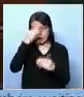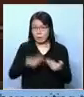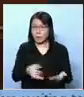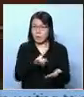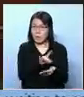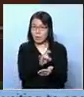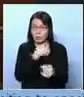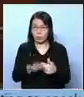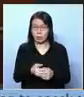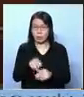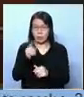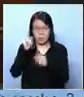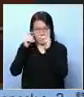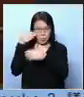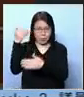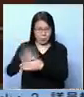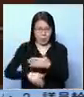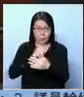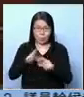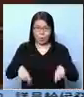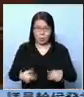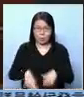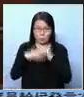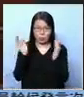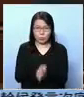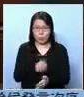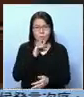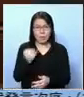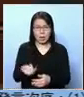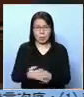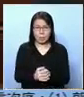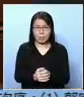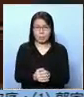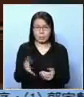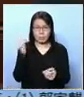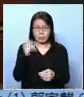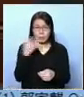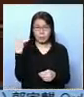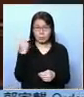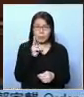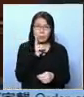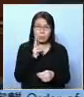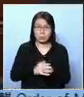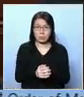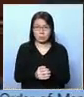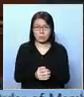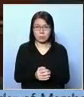去無理咁樣削減嗰個開支，呢完全唔恰當。今日我哋聽到係咩呢？尋日譬如好似